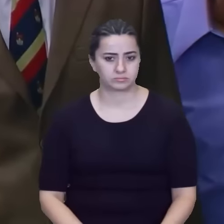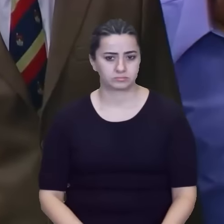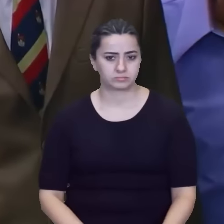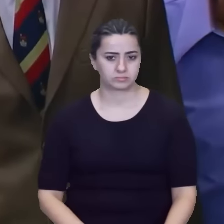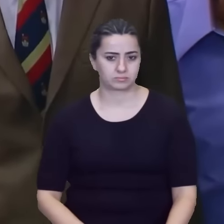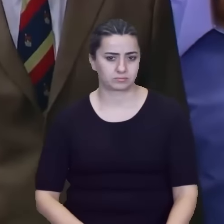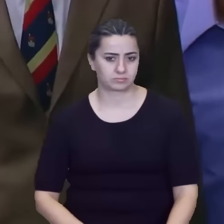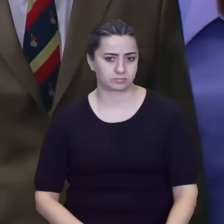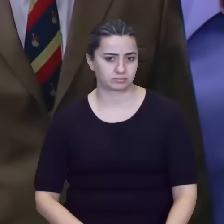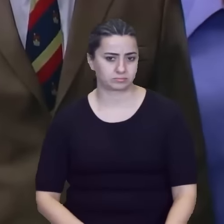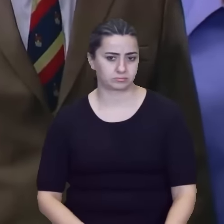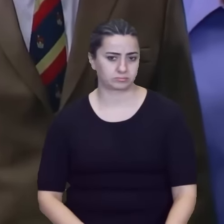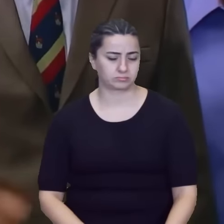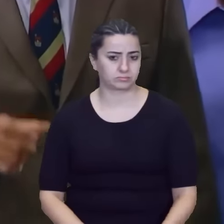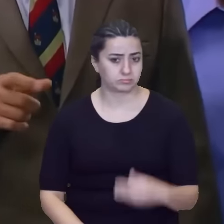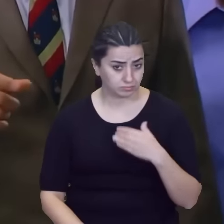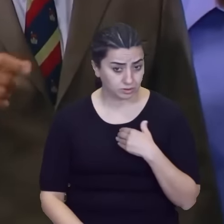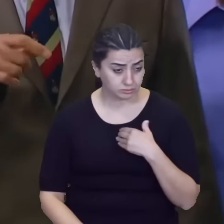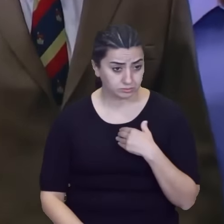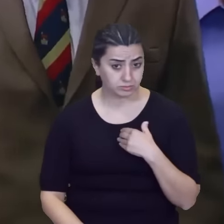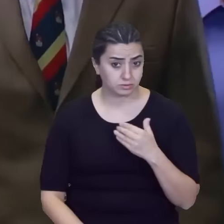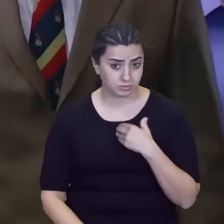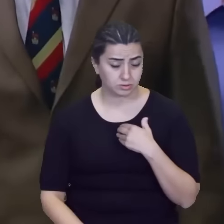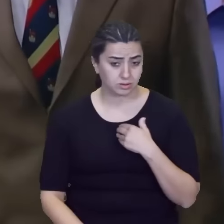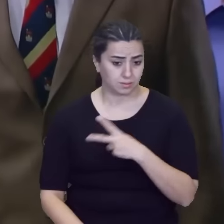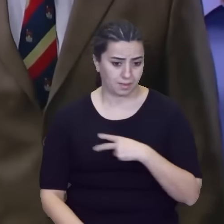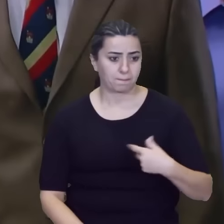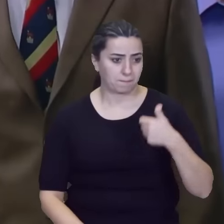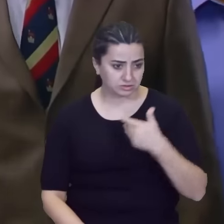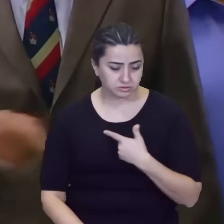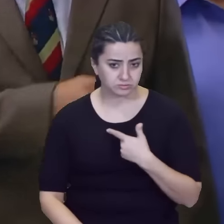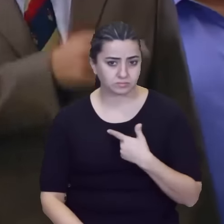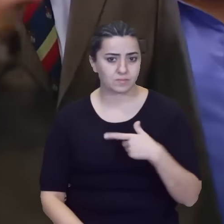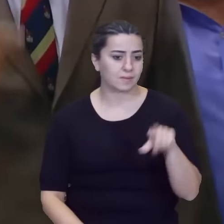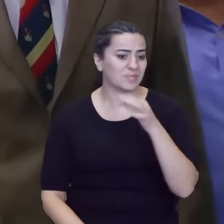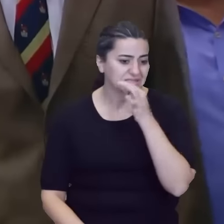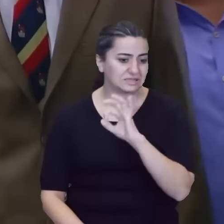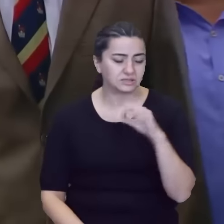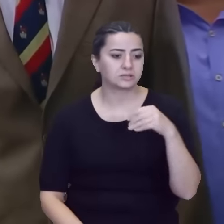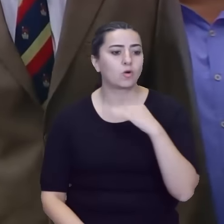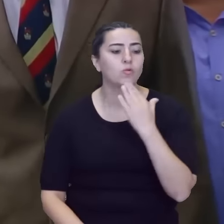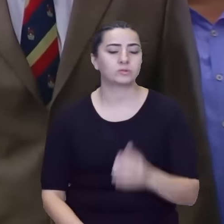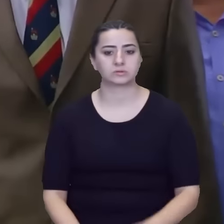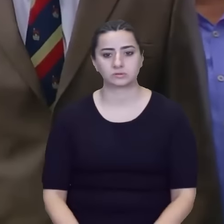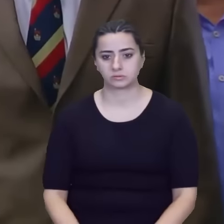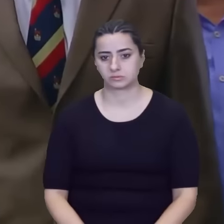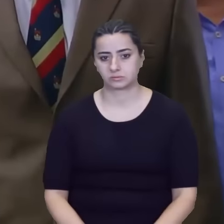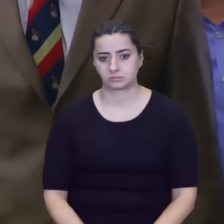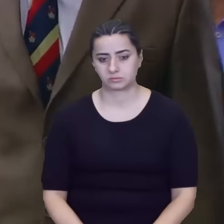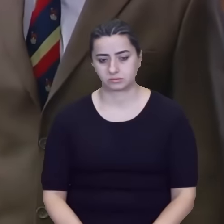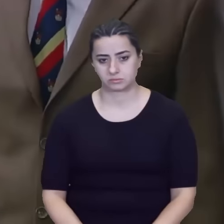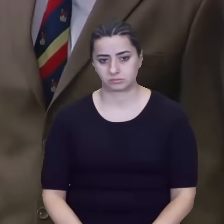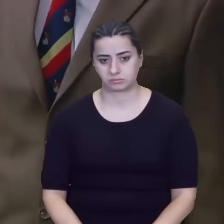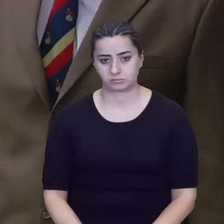Kars şeysi diyor buna bu. Ben bu belediye başkanıyım. Böyle izinsiz satış yapamazsın burada.